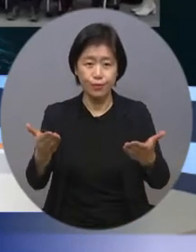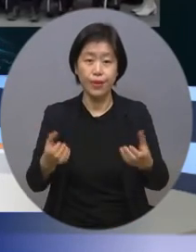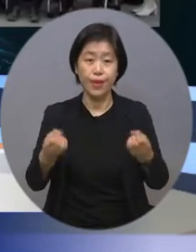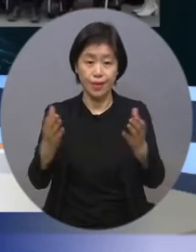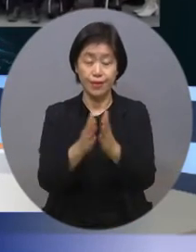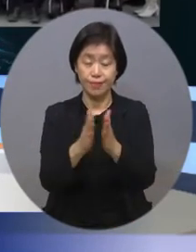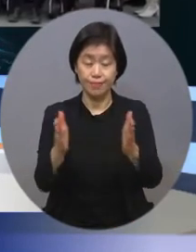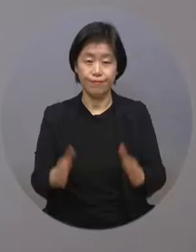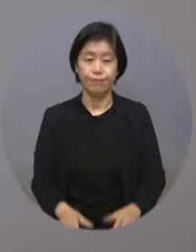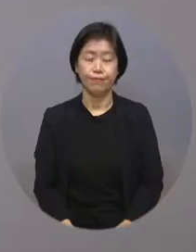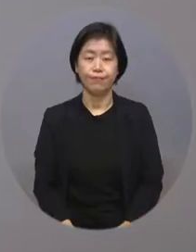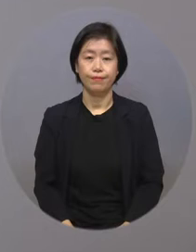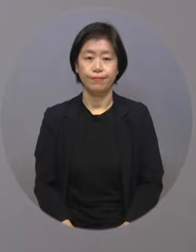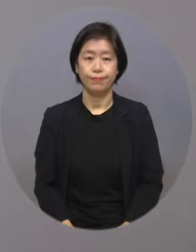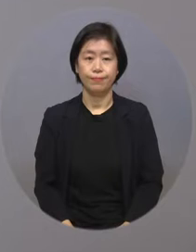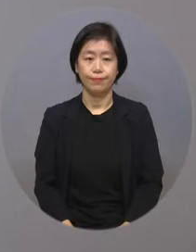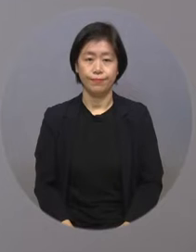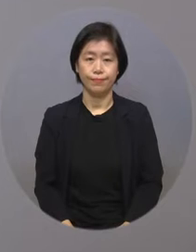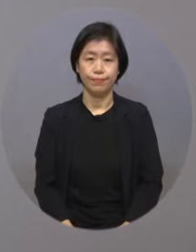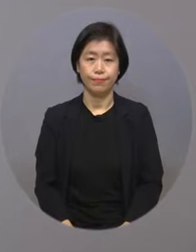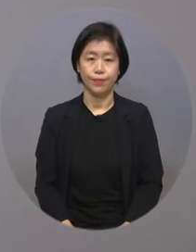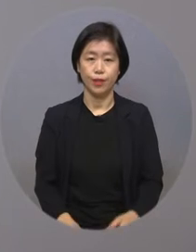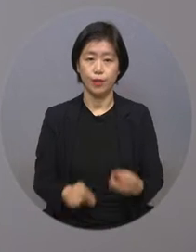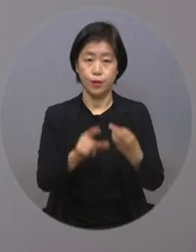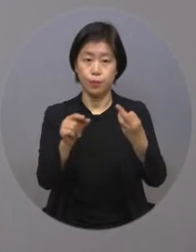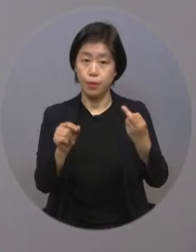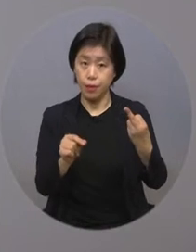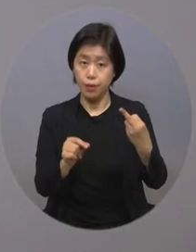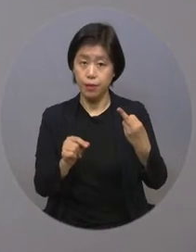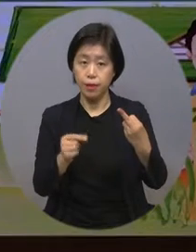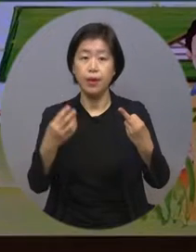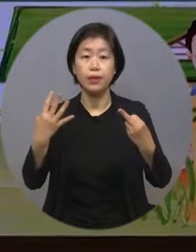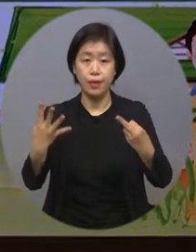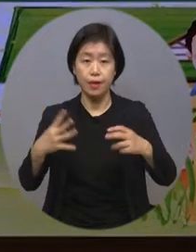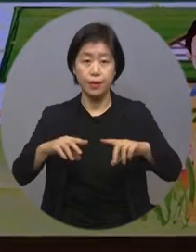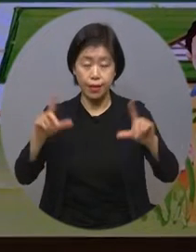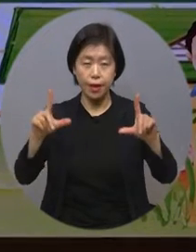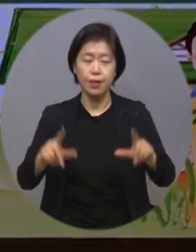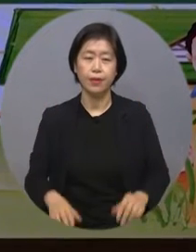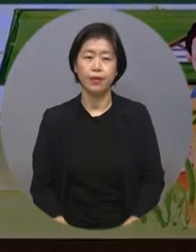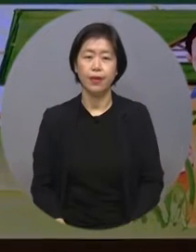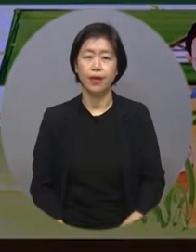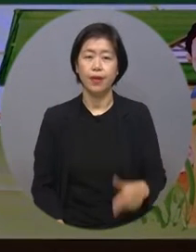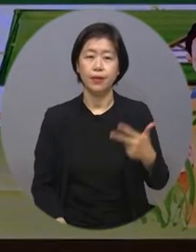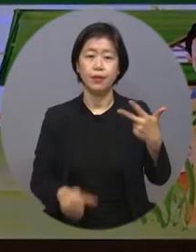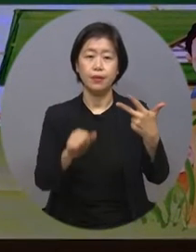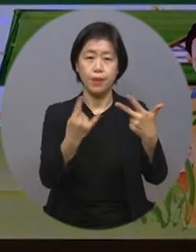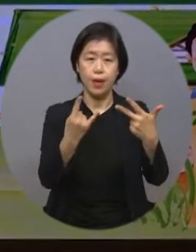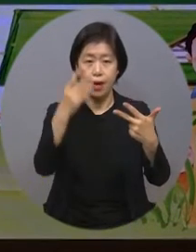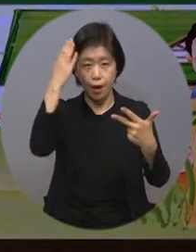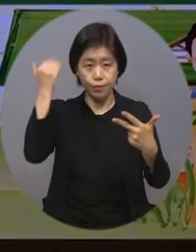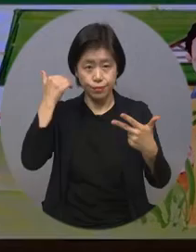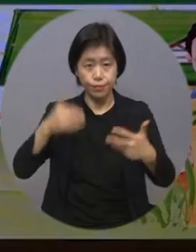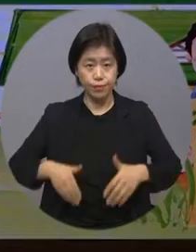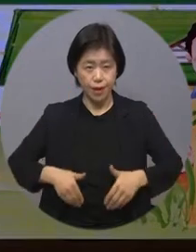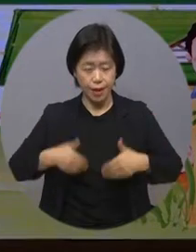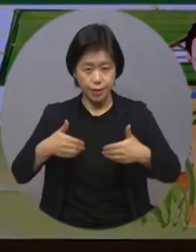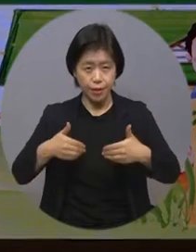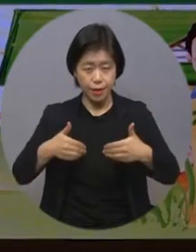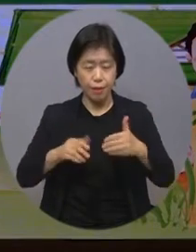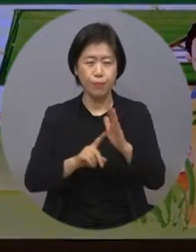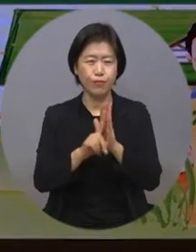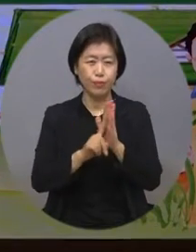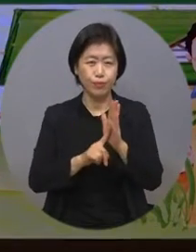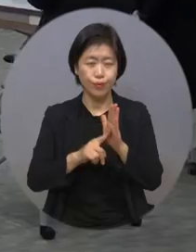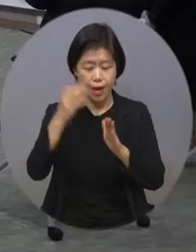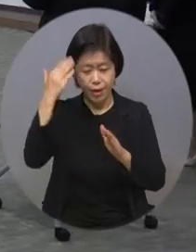보도합니다. 지난 4일 도청 대회의실에서 제7회 대한민국 따뜻한 온도 연탄 나눔 발대식이